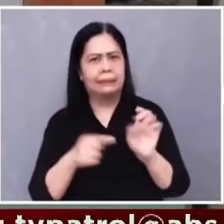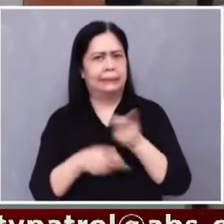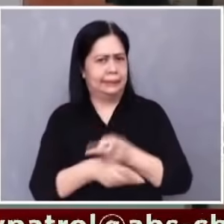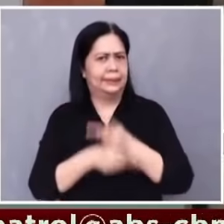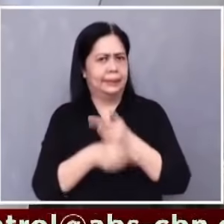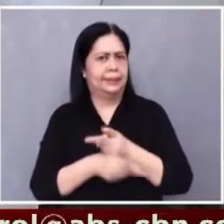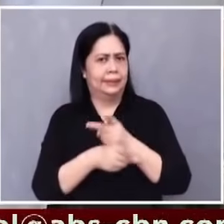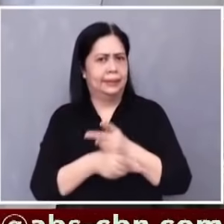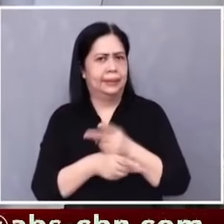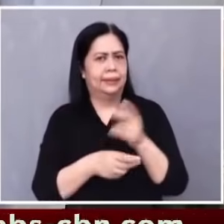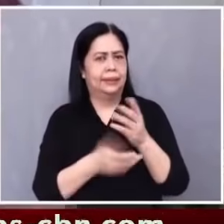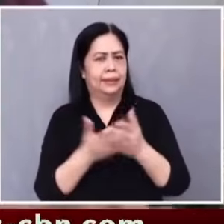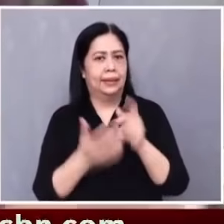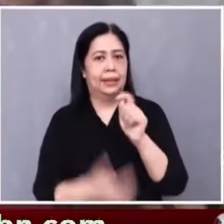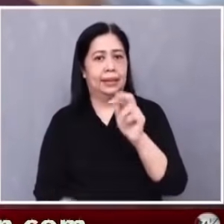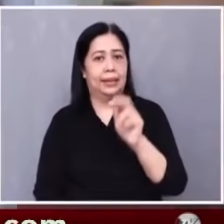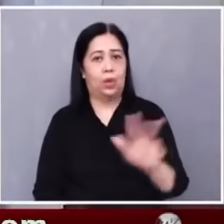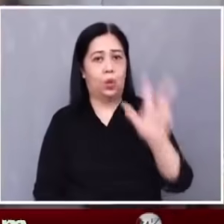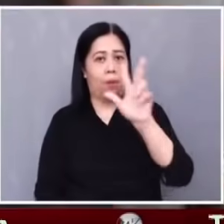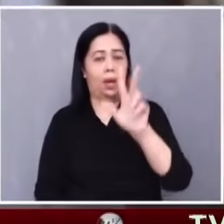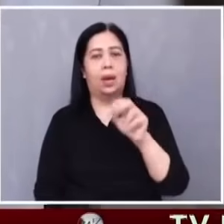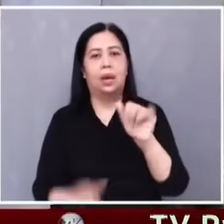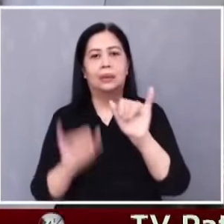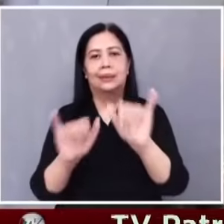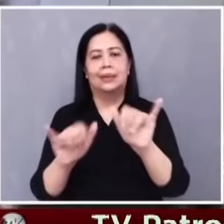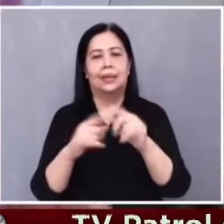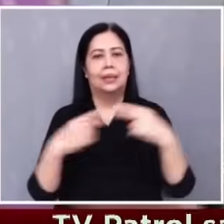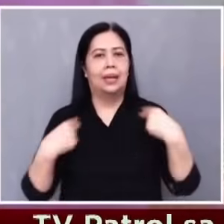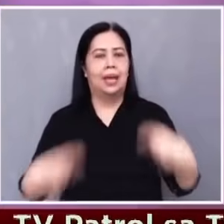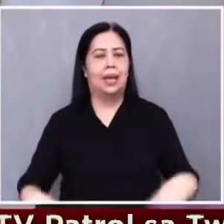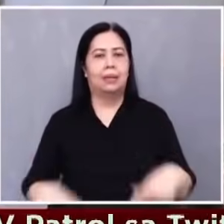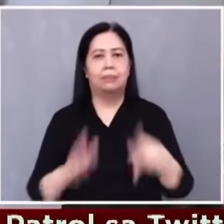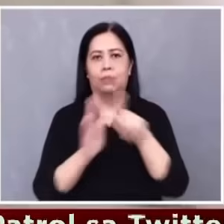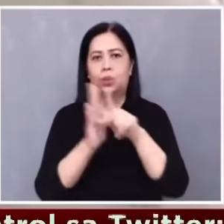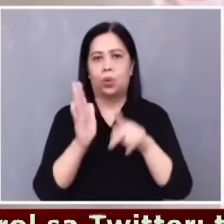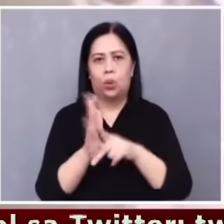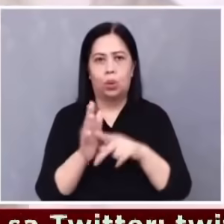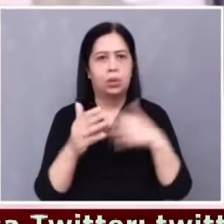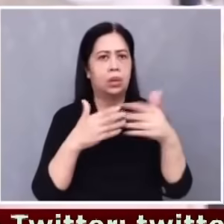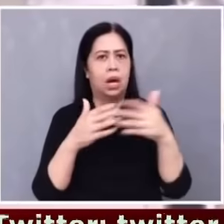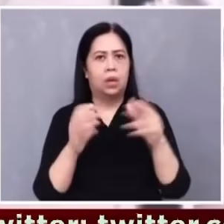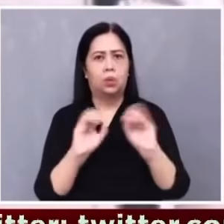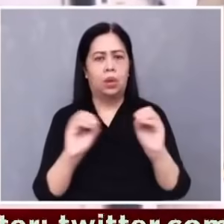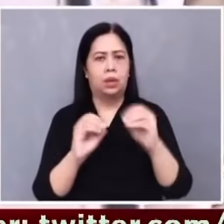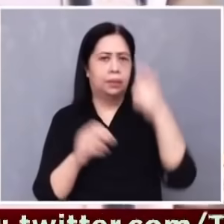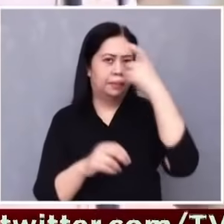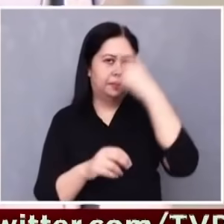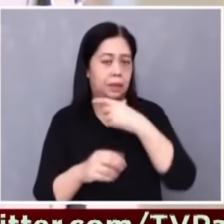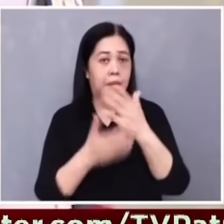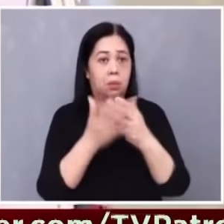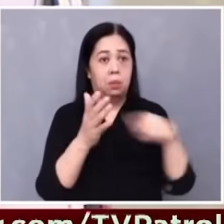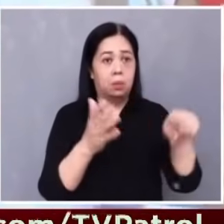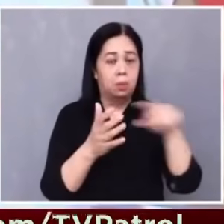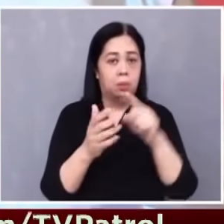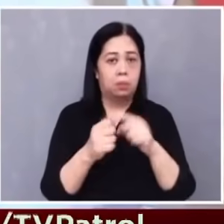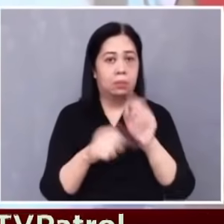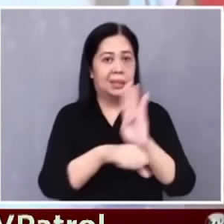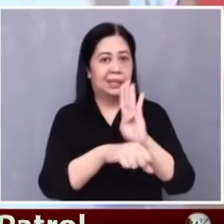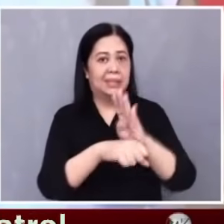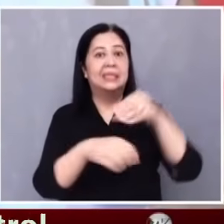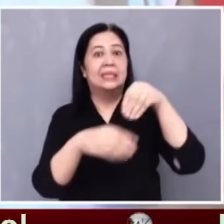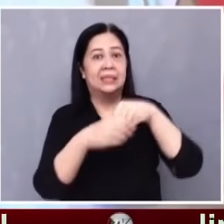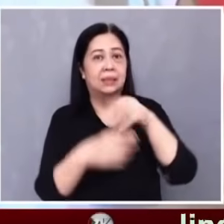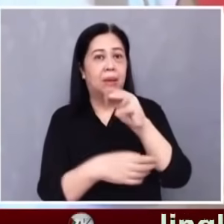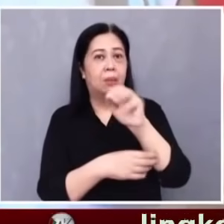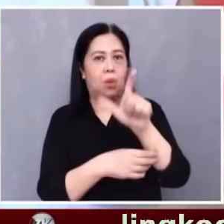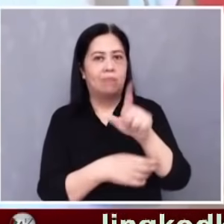ang Trinoma Mall para mapanatili ang health at safety protocol kahit wala ng face shield. Ang ilang establishmento sa loob ng mall,